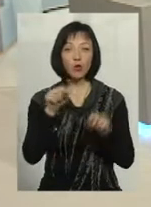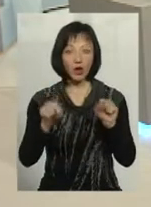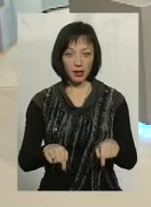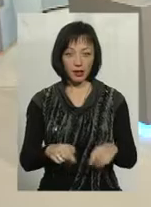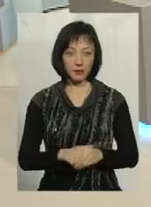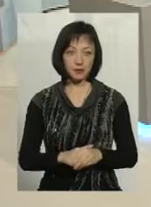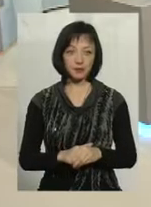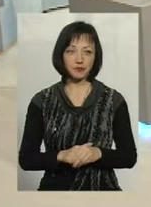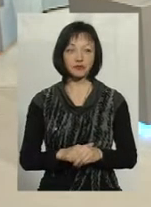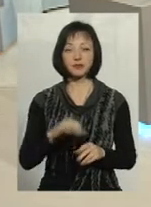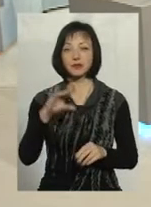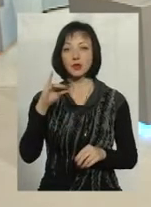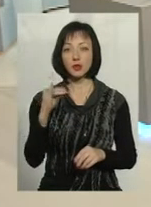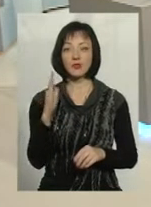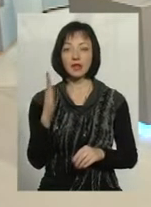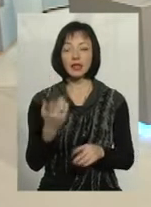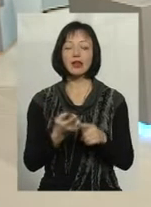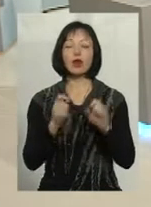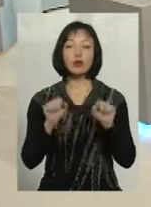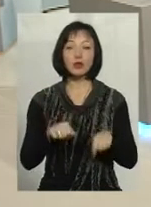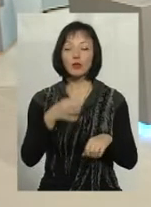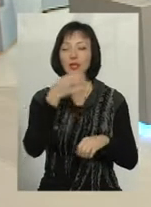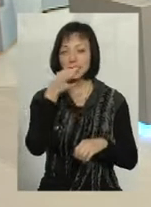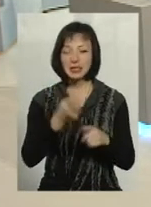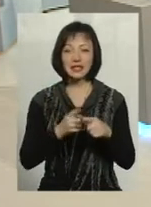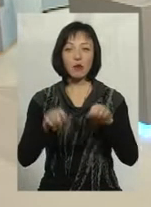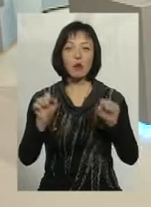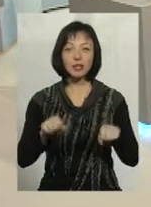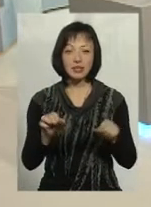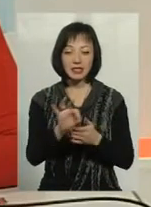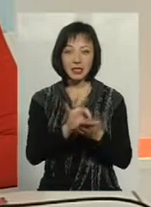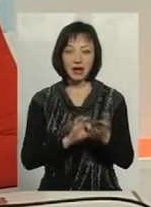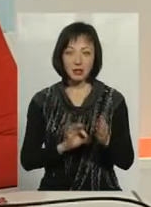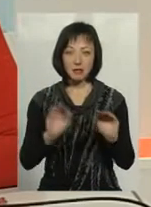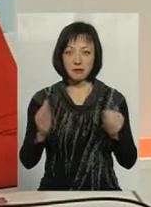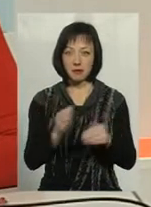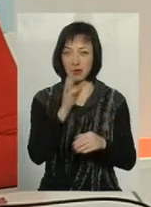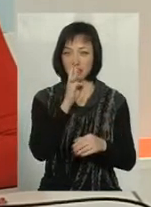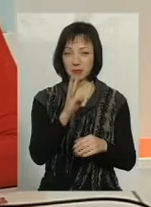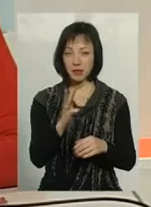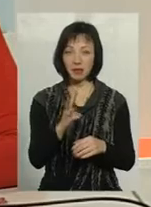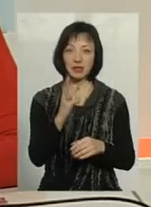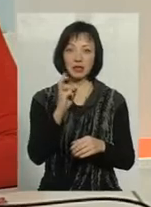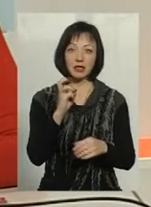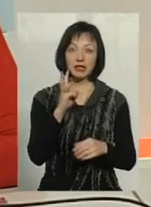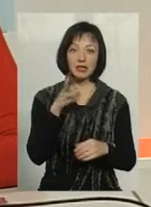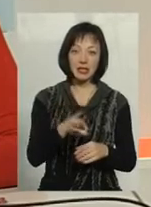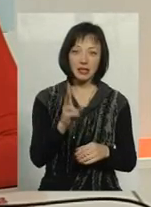сорочка буде коштувати не 400 гривень. Бо, до прикладу, якщо взяти, скажімо, там,